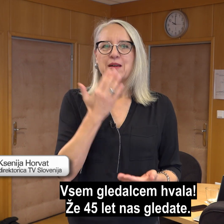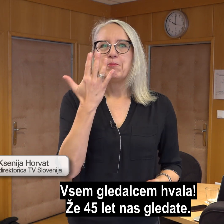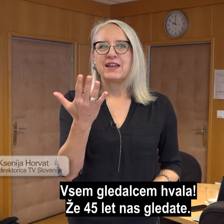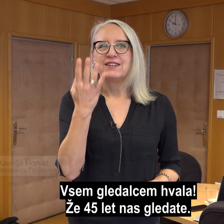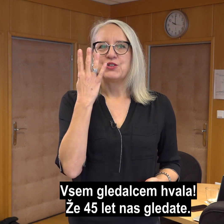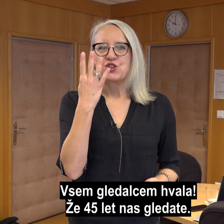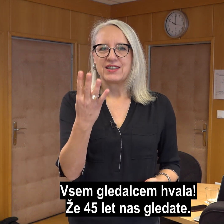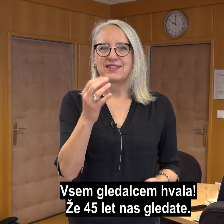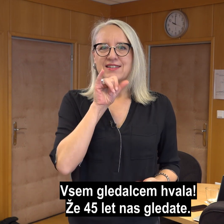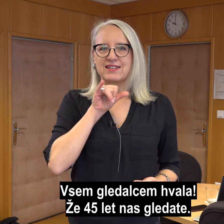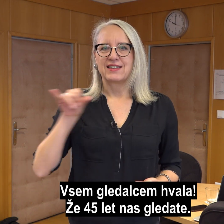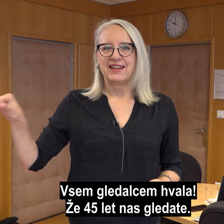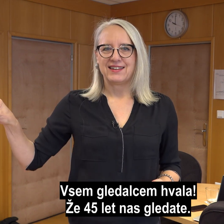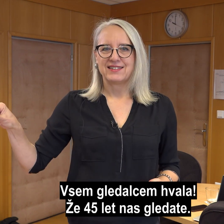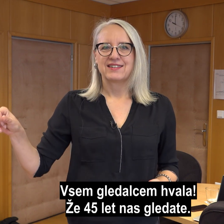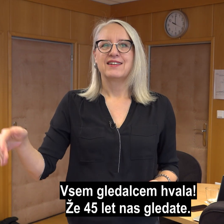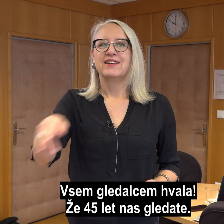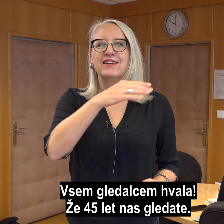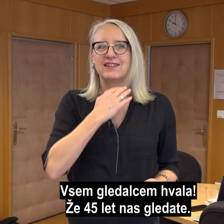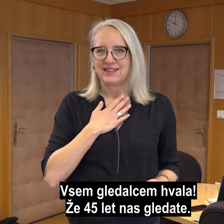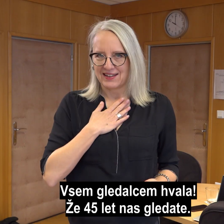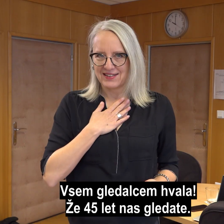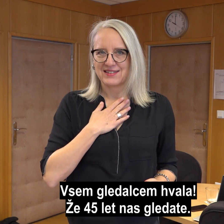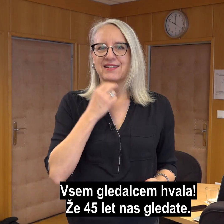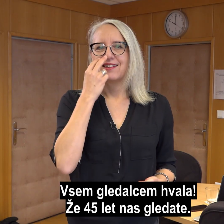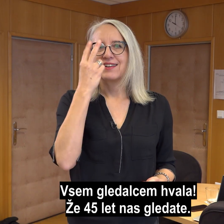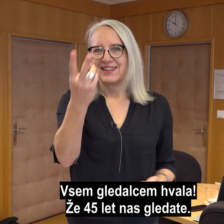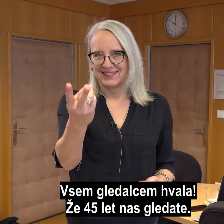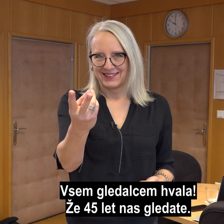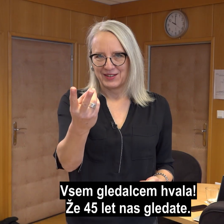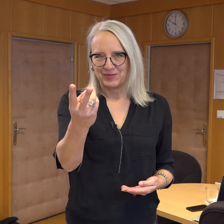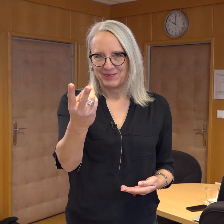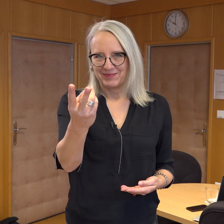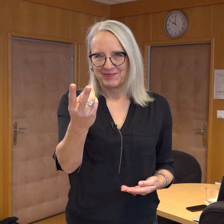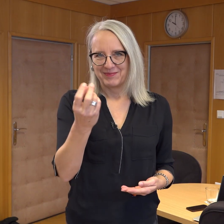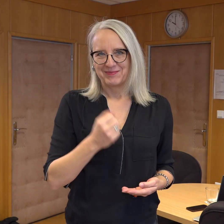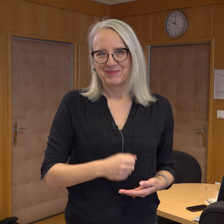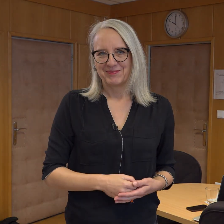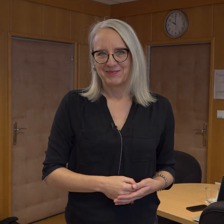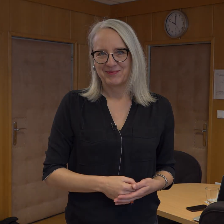Že 45 let nas gledate.